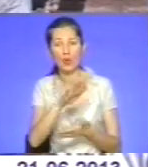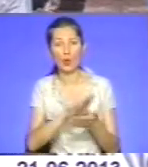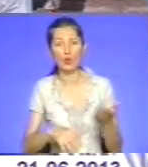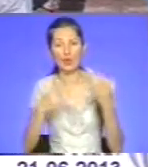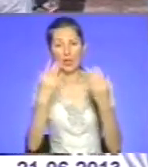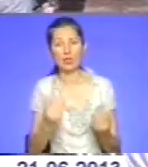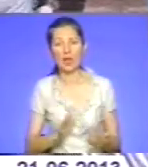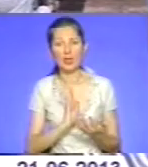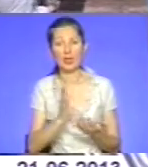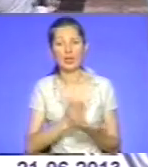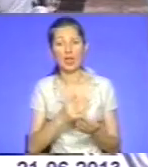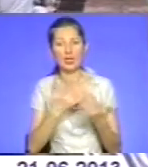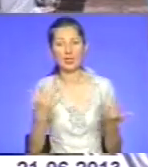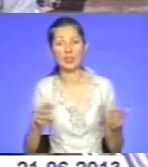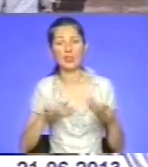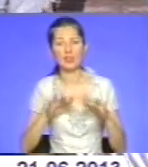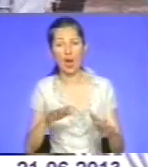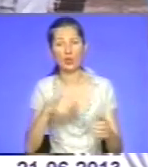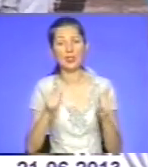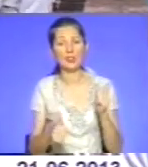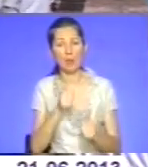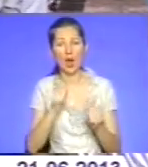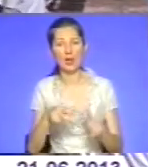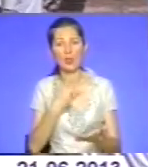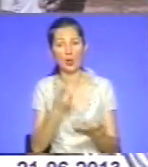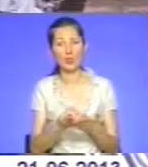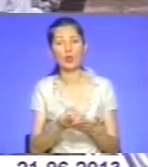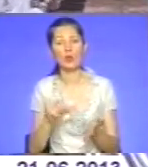різні заходи, змагання, показові виступи, в яких бере участь, як і